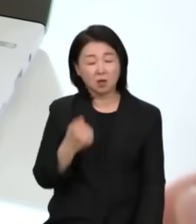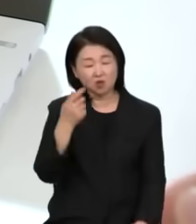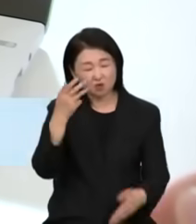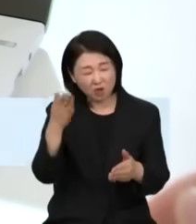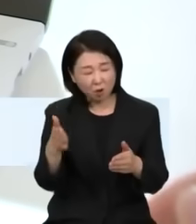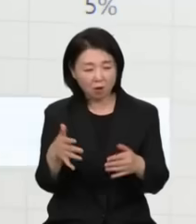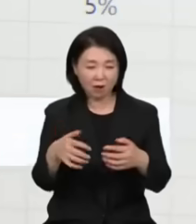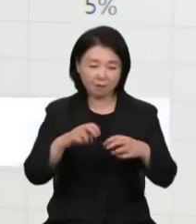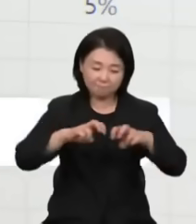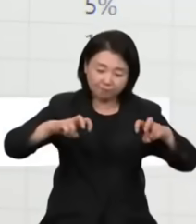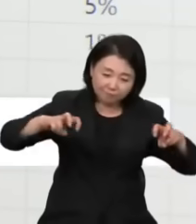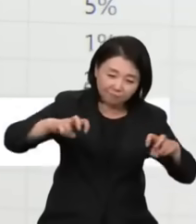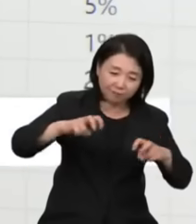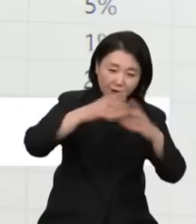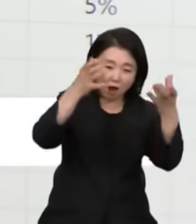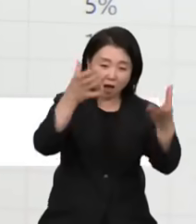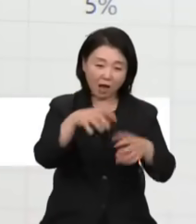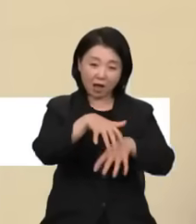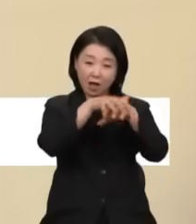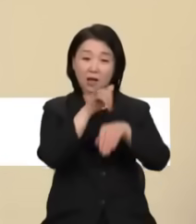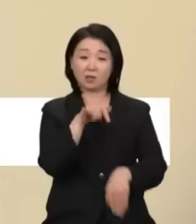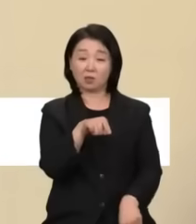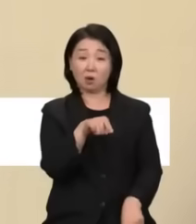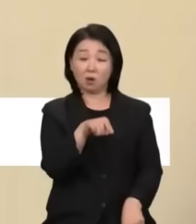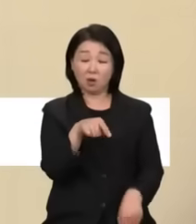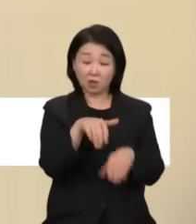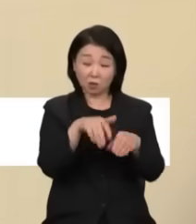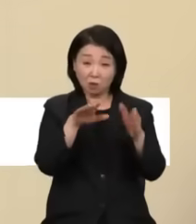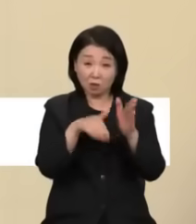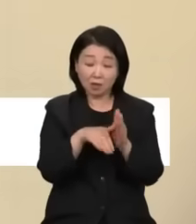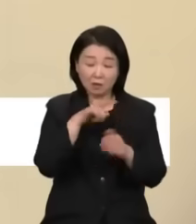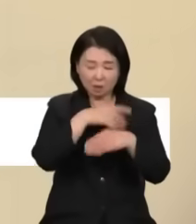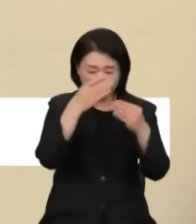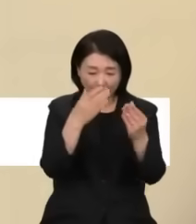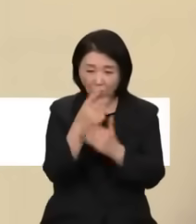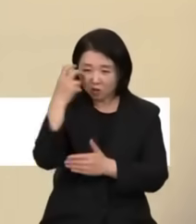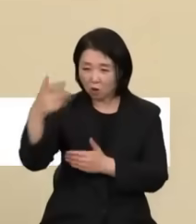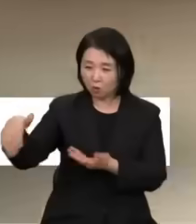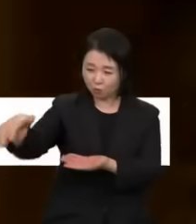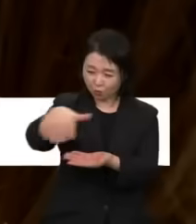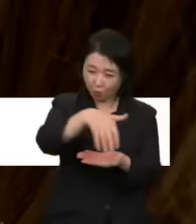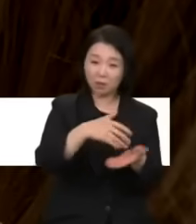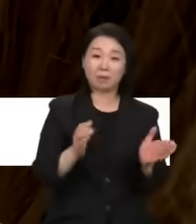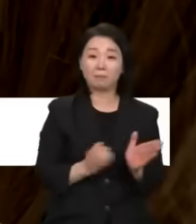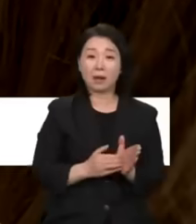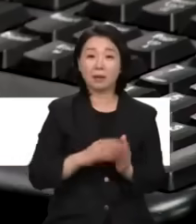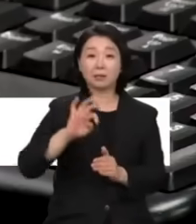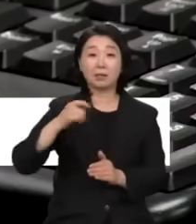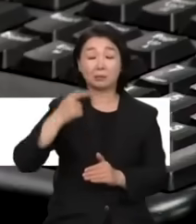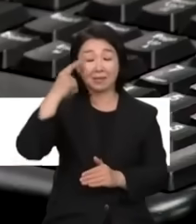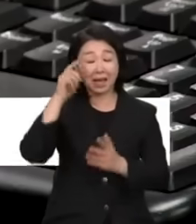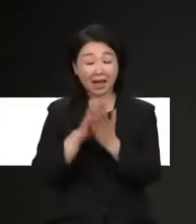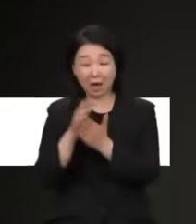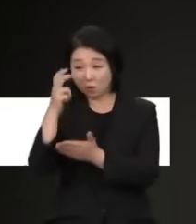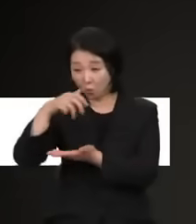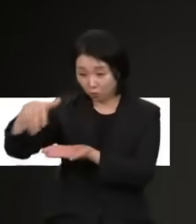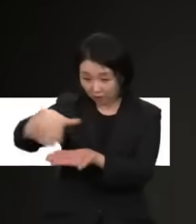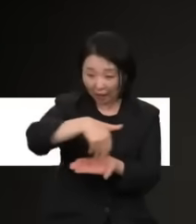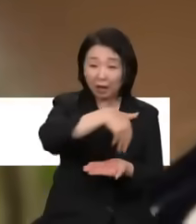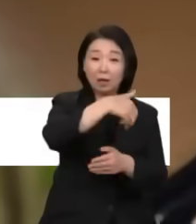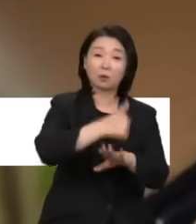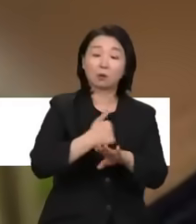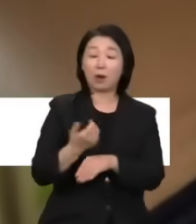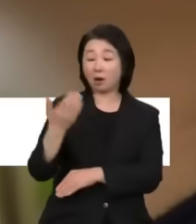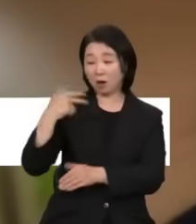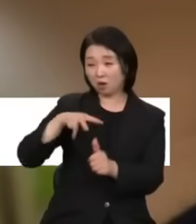구축한 메타분석 알고리즘으로 선거 기간에 실시된 모든 여론 조사 JTBC 자체 여론 조사 결과와 과거